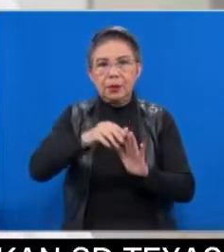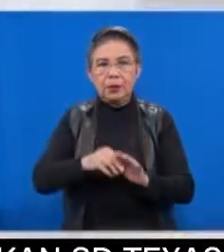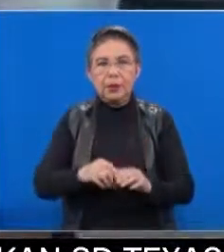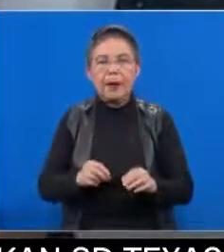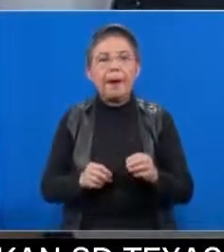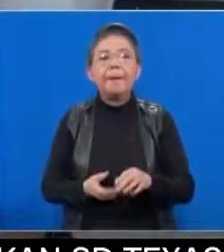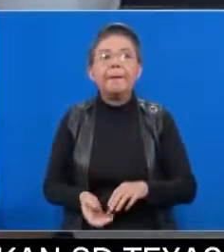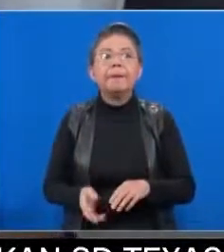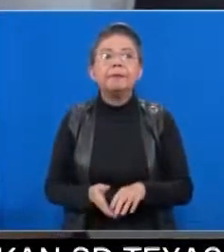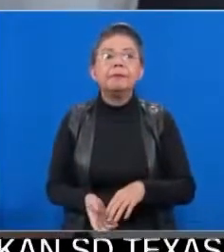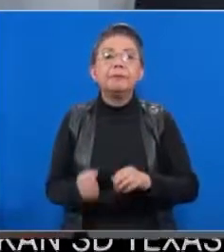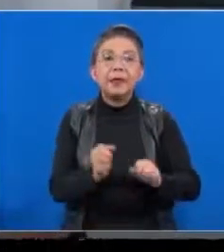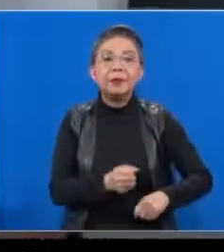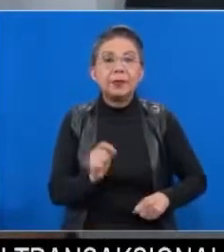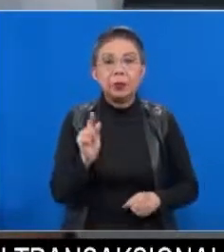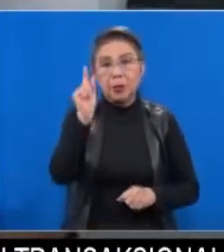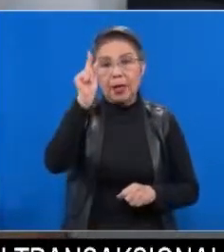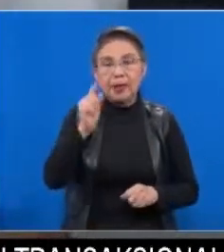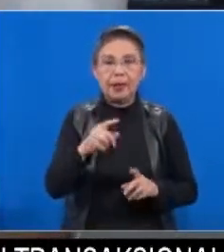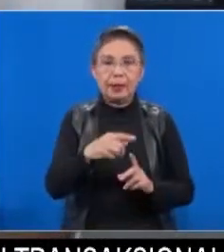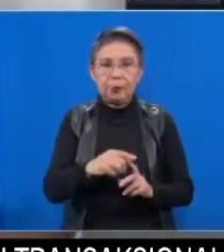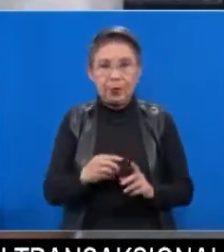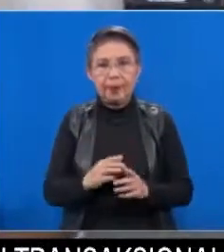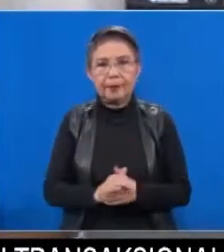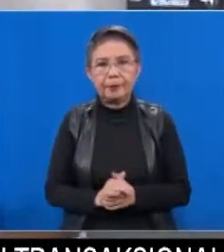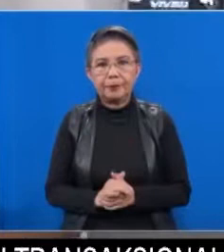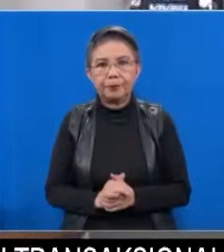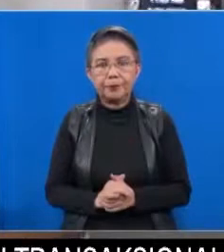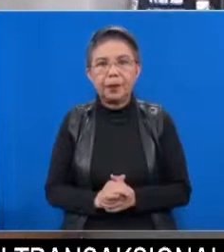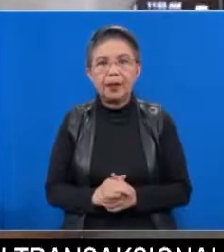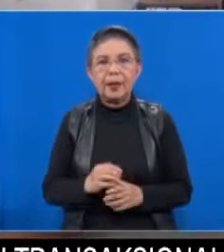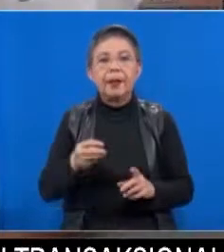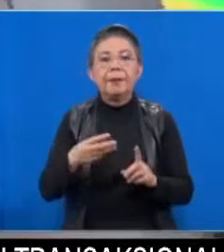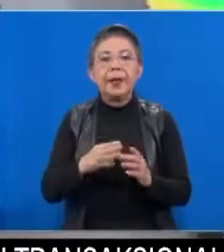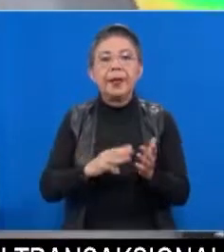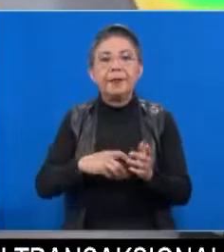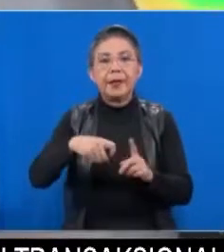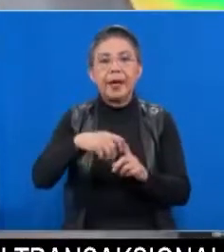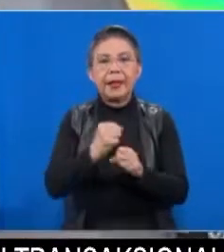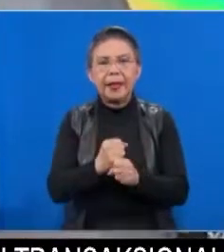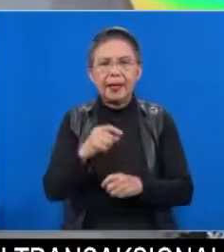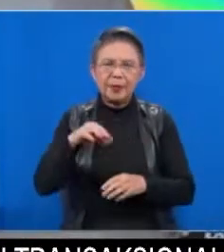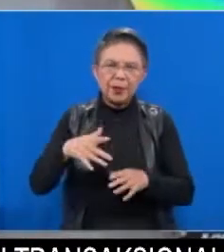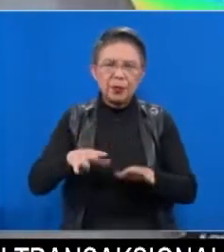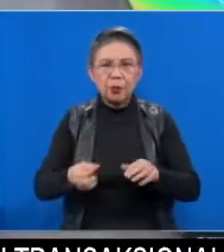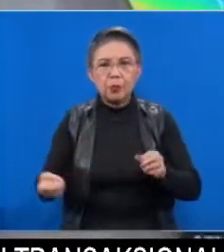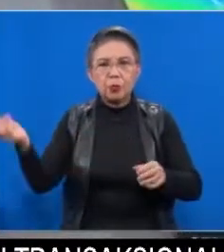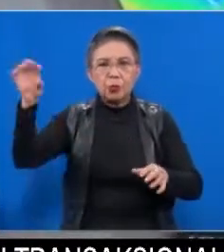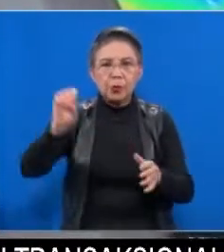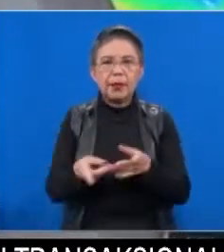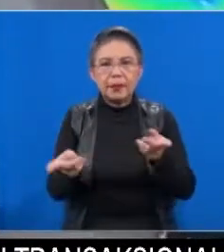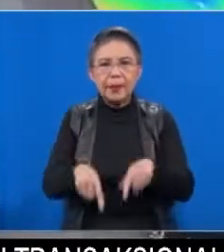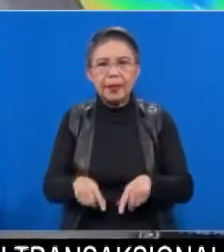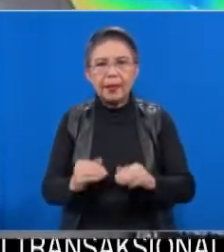utara. Rabu siang, Badan Meteorologi, Klimatologi, dan Geofisika atau BMKG Pusat memprediksi potensi banjirop kembali